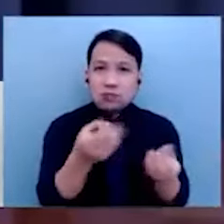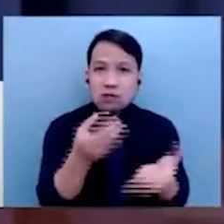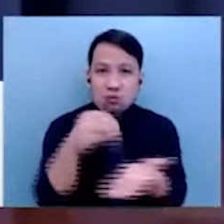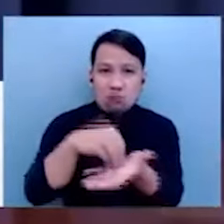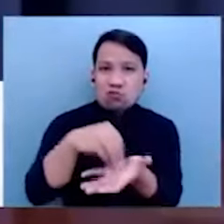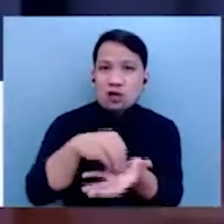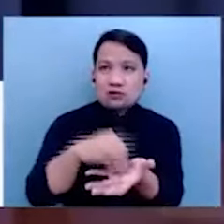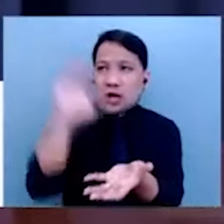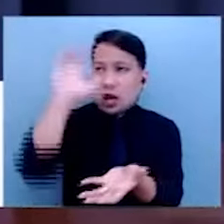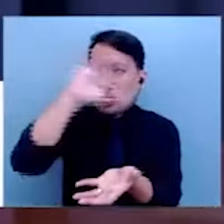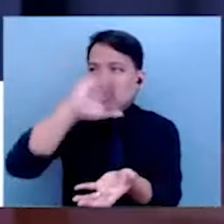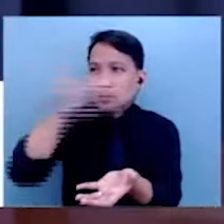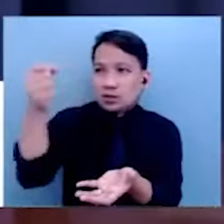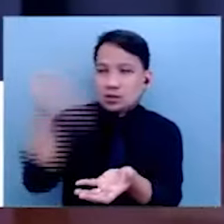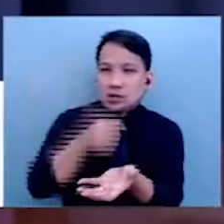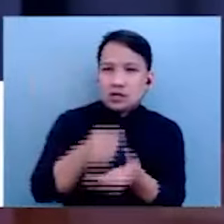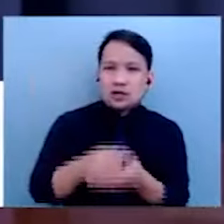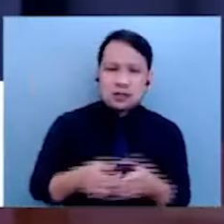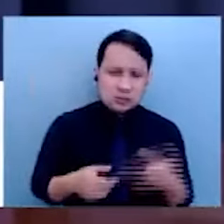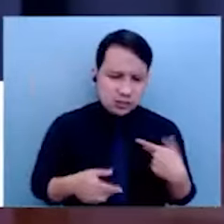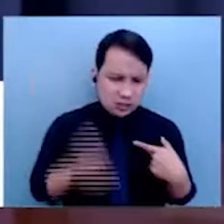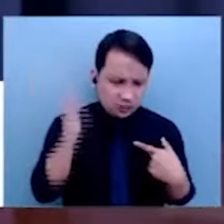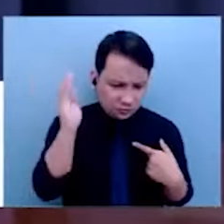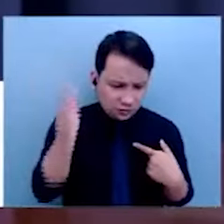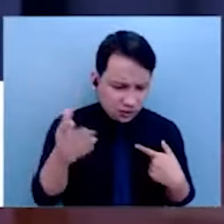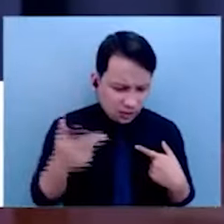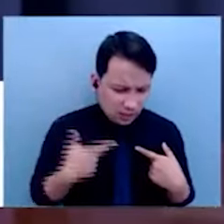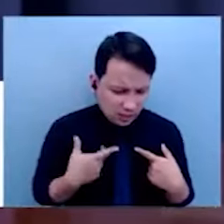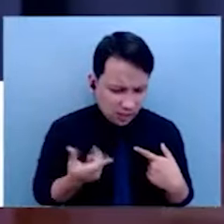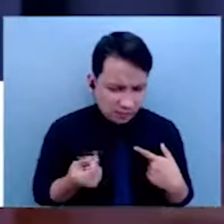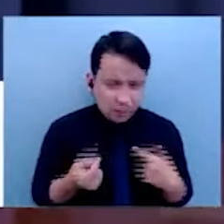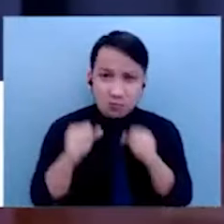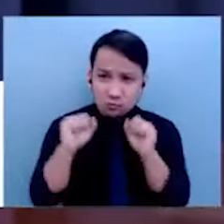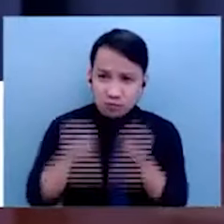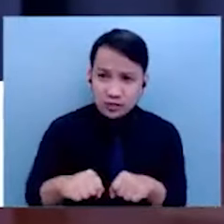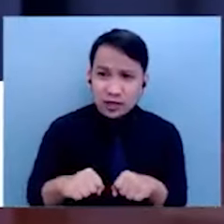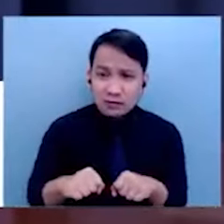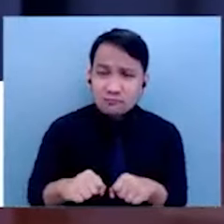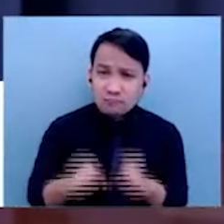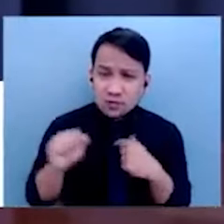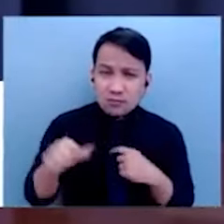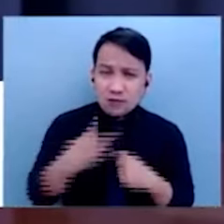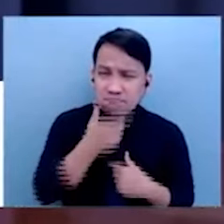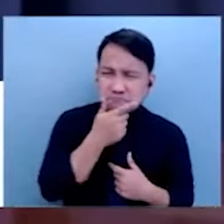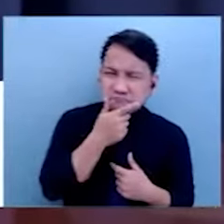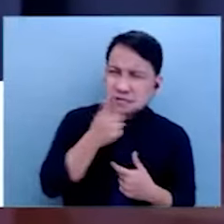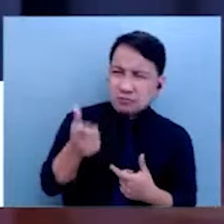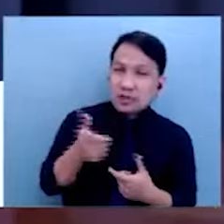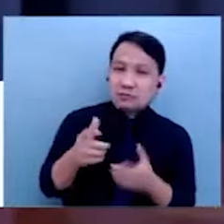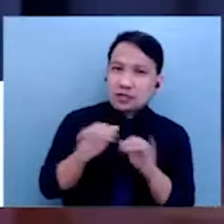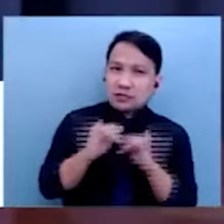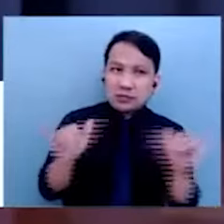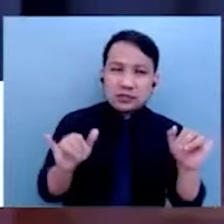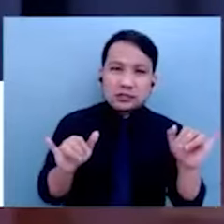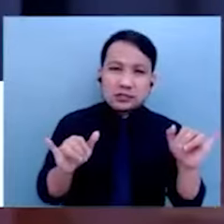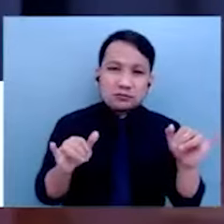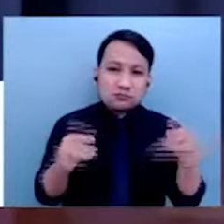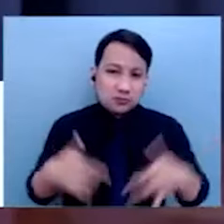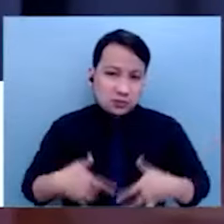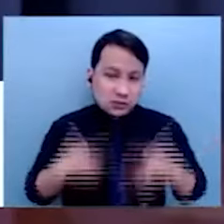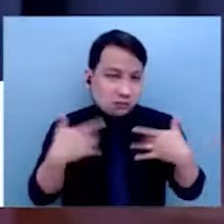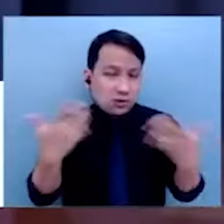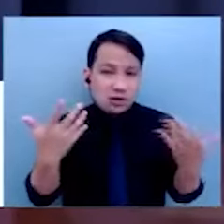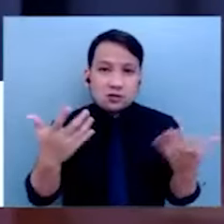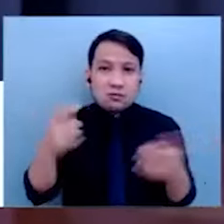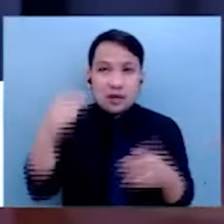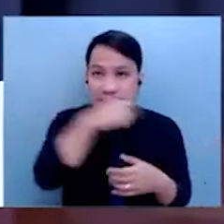investor. There is a future pwedeng mangyayari sa atin, no? In the likes of Hong Kong nationals, in the likes of